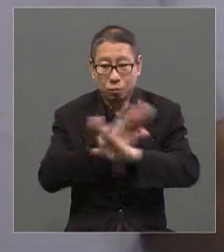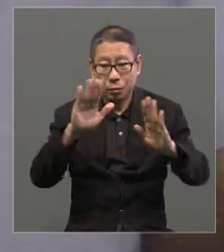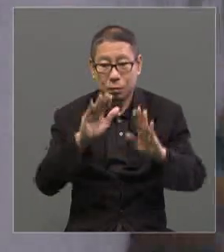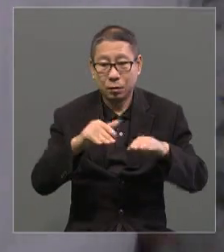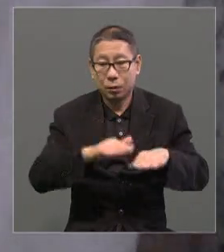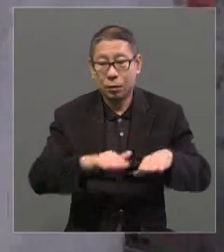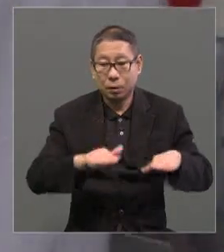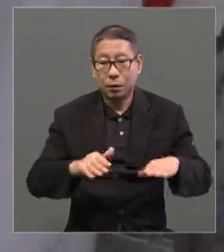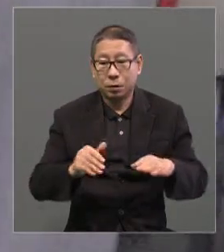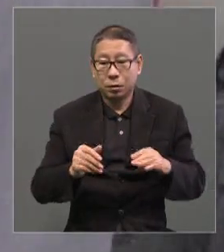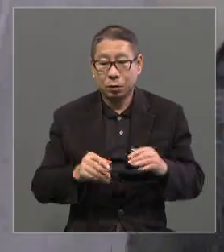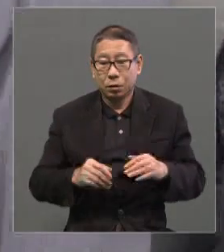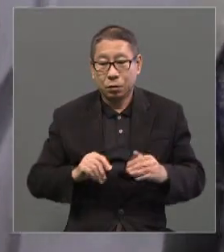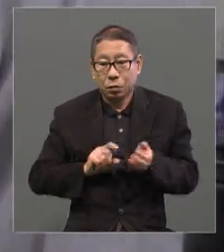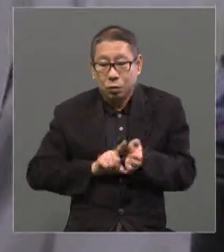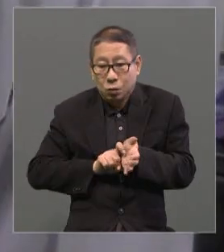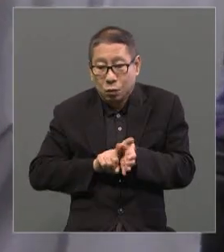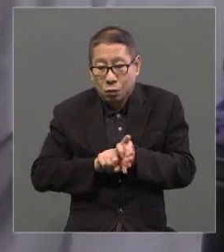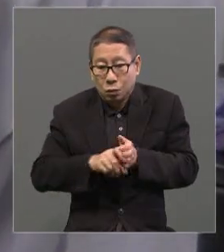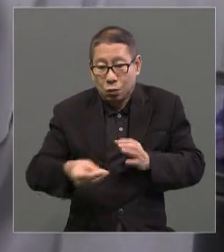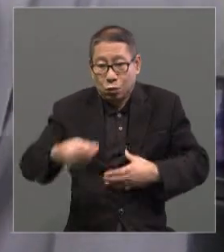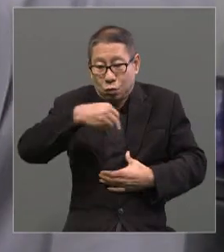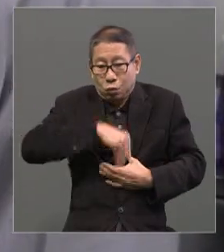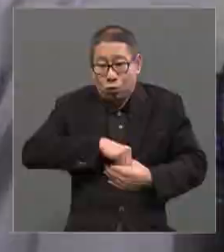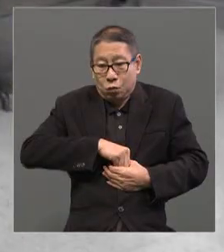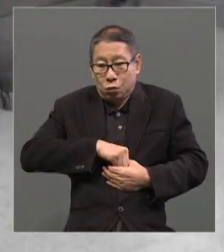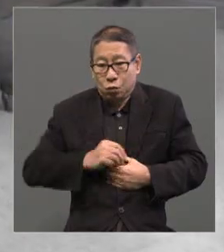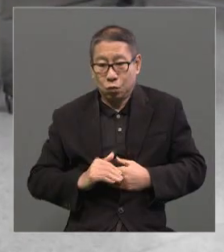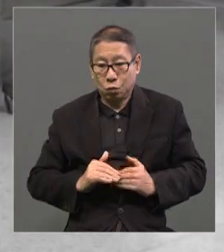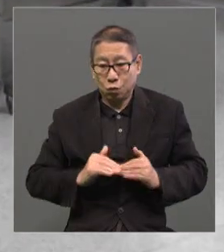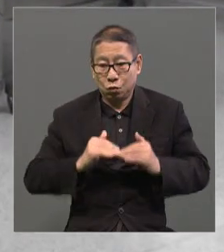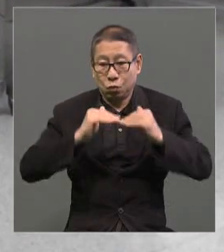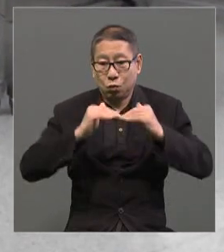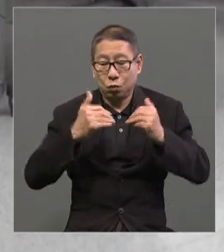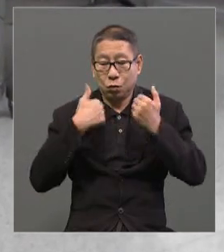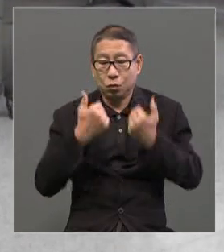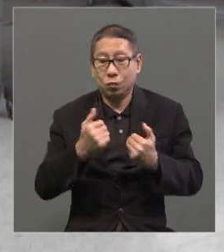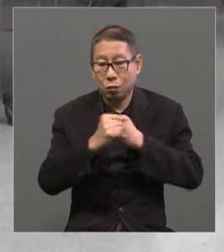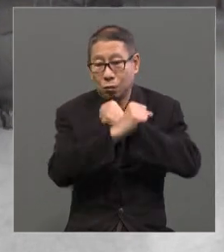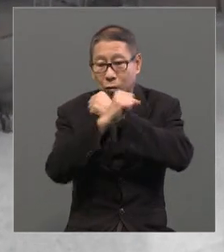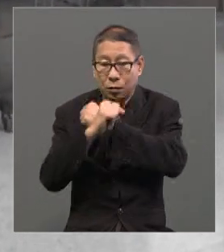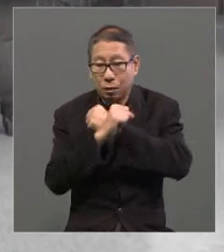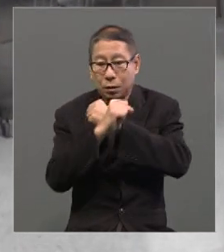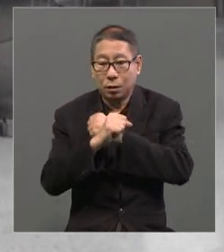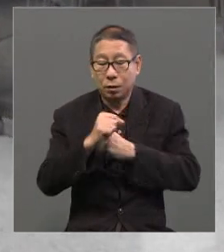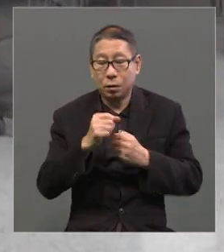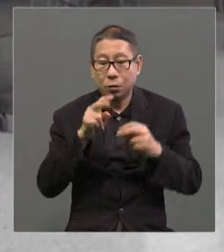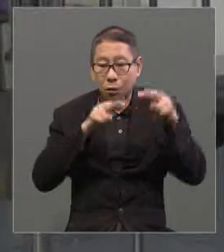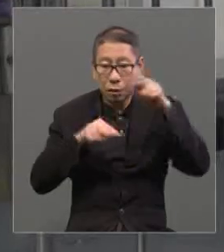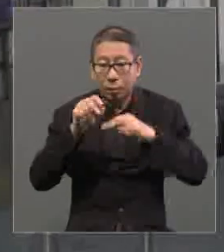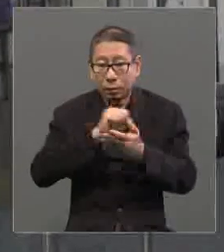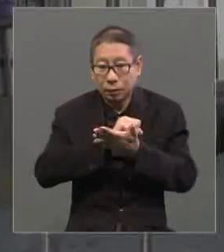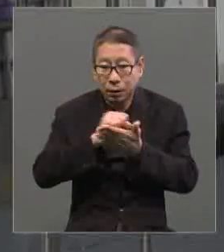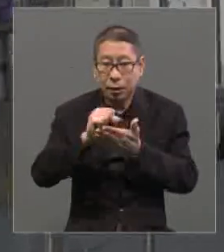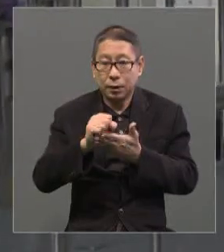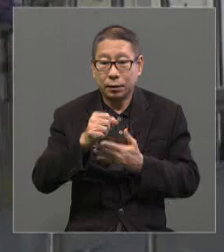ทำแบบนั้นเนี่ยเชื้อมันก็จะเจริญเติบโตอยู่ในร่างกายเด็กเขาส่วนเรื่องของการป้องกันครับก็ให้ควบคุมความสะอาดของอาหารเครื่องดื่มต